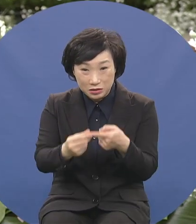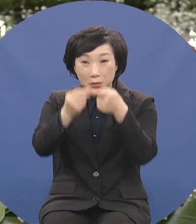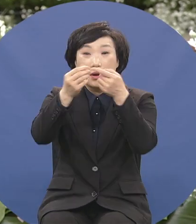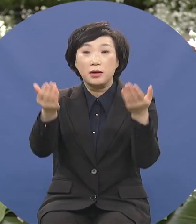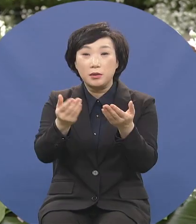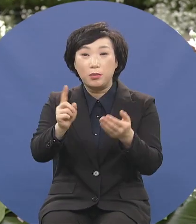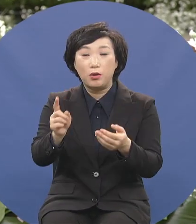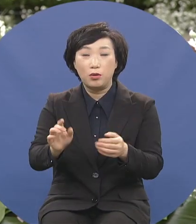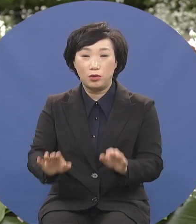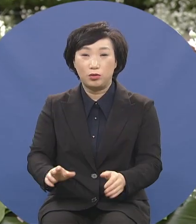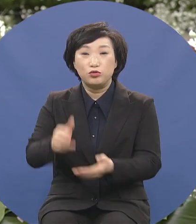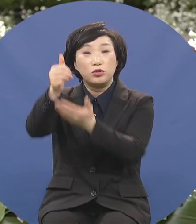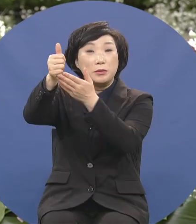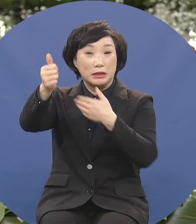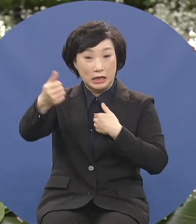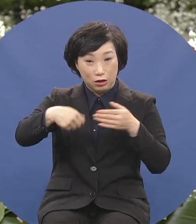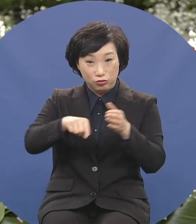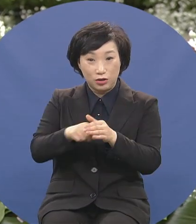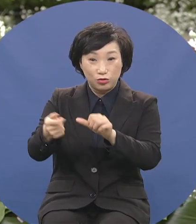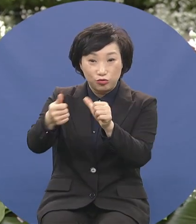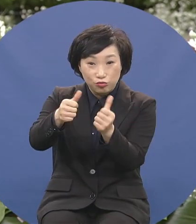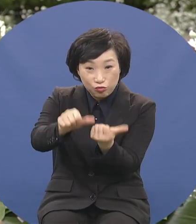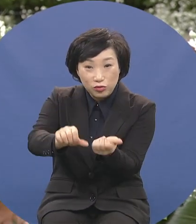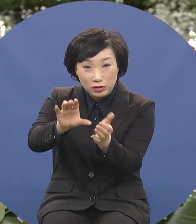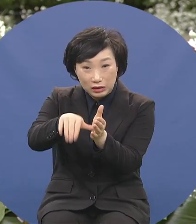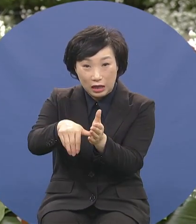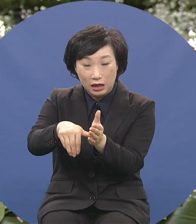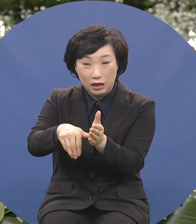나도 노후에서 죽을 때